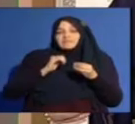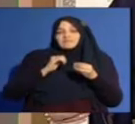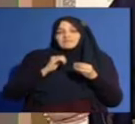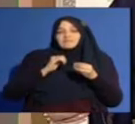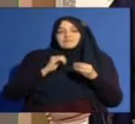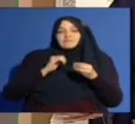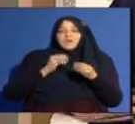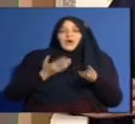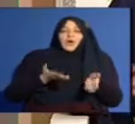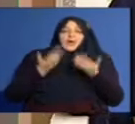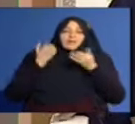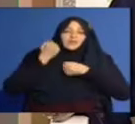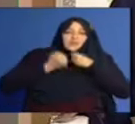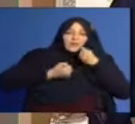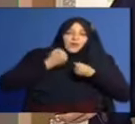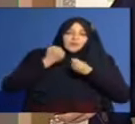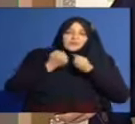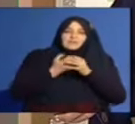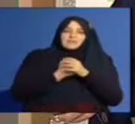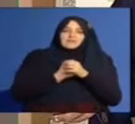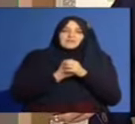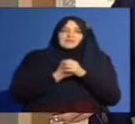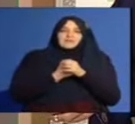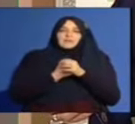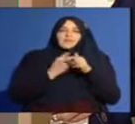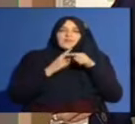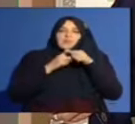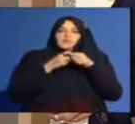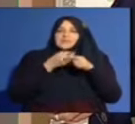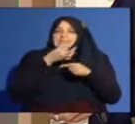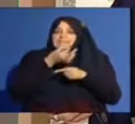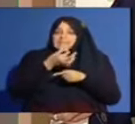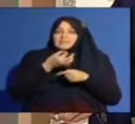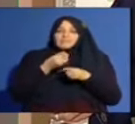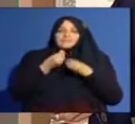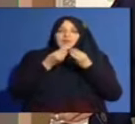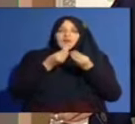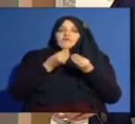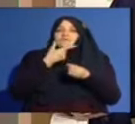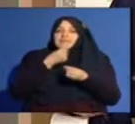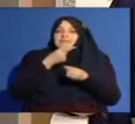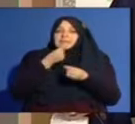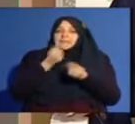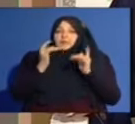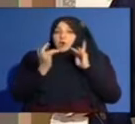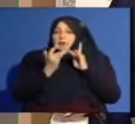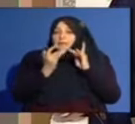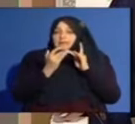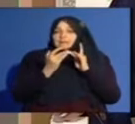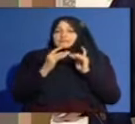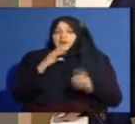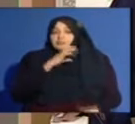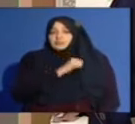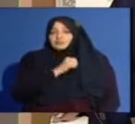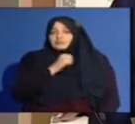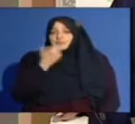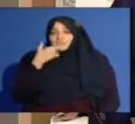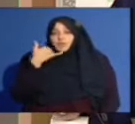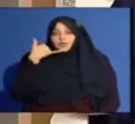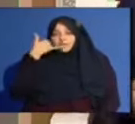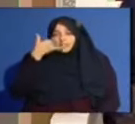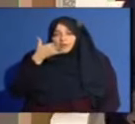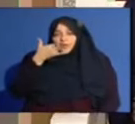الألام والأحزان، ونسهل عملية التواصل بيننا وبينكم من خلال اتصالاتكم